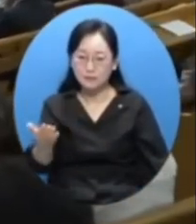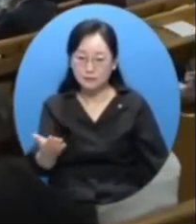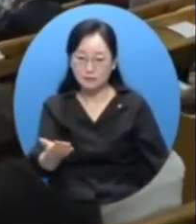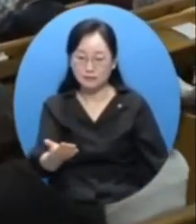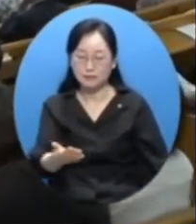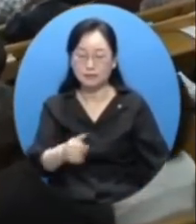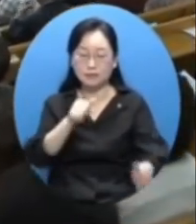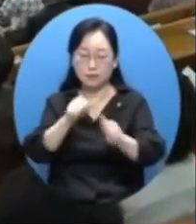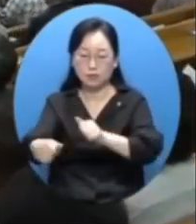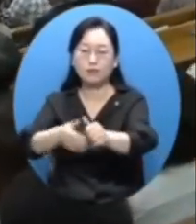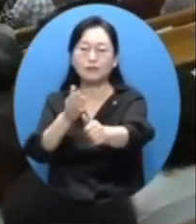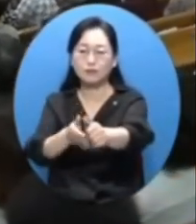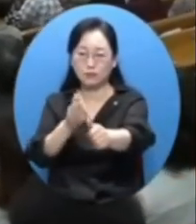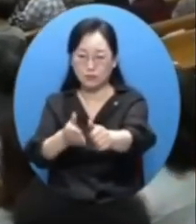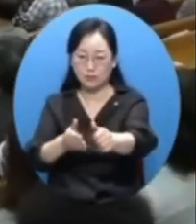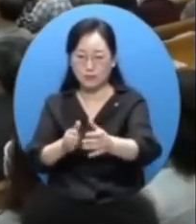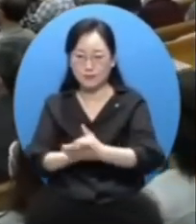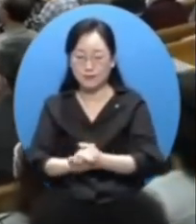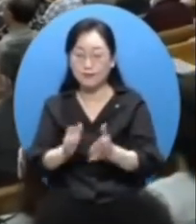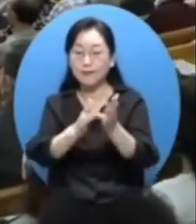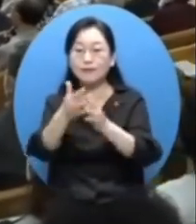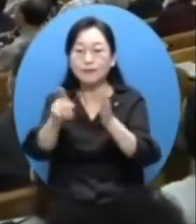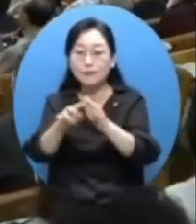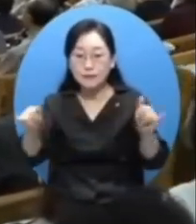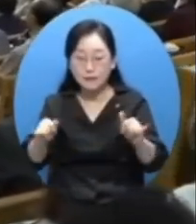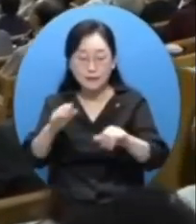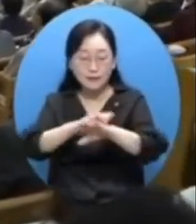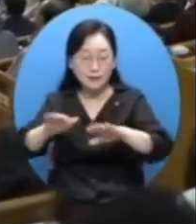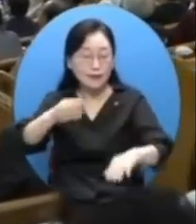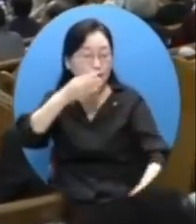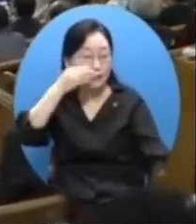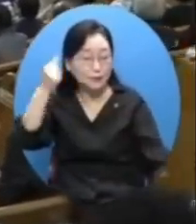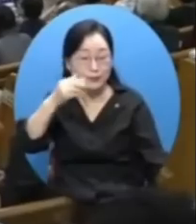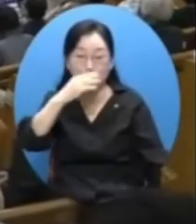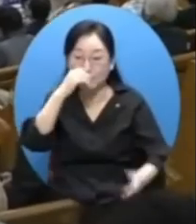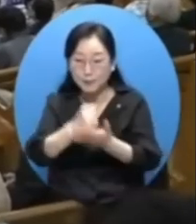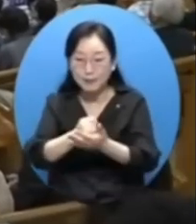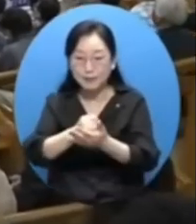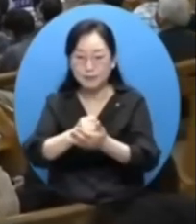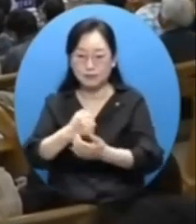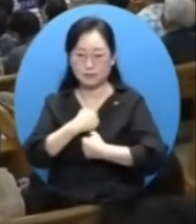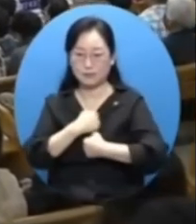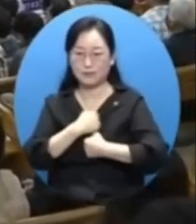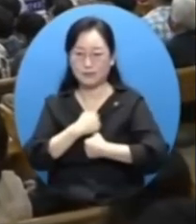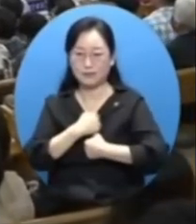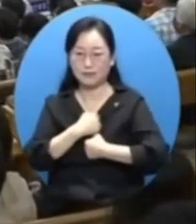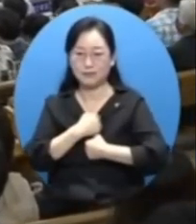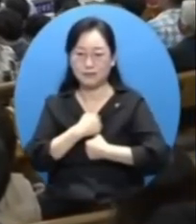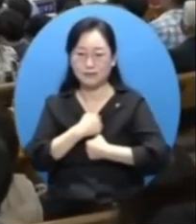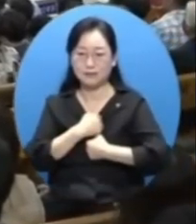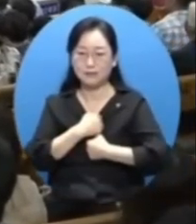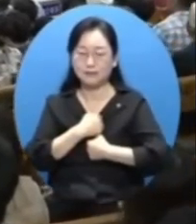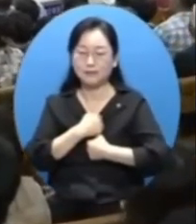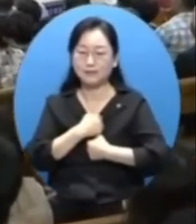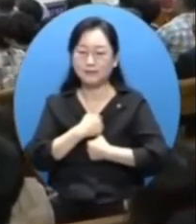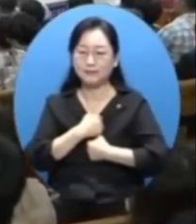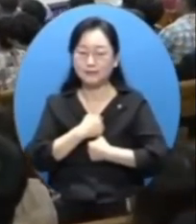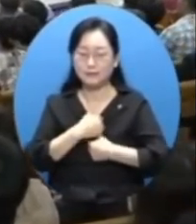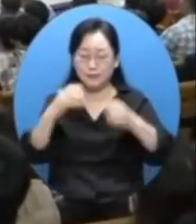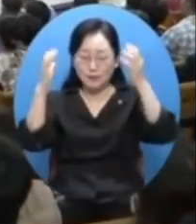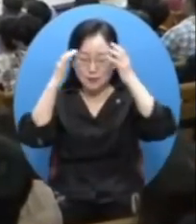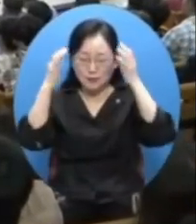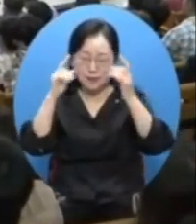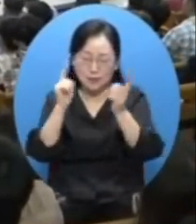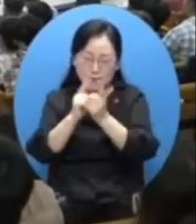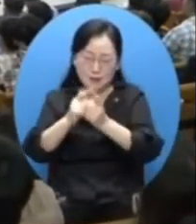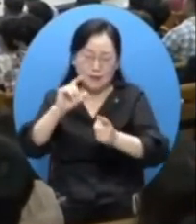권면하고 경고한 것입니다. 예수 믿는 사람들이 잘될 때, 형통할 때 이때 조심해야 되는 것입니다. 고난을 당할 때, 어려움 당할